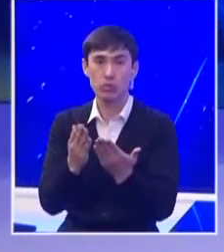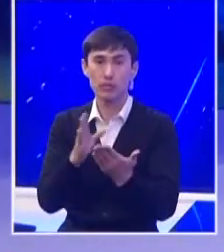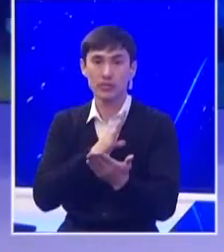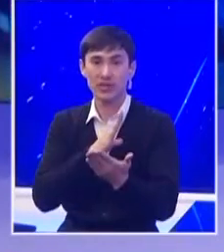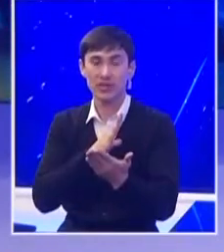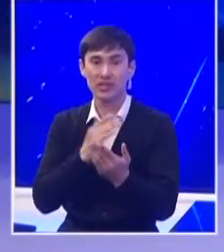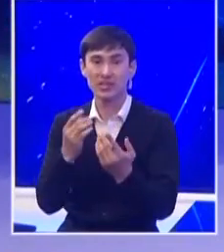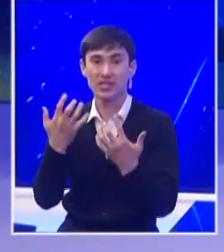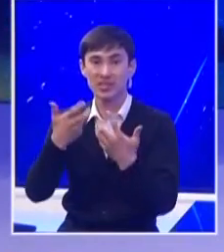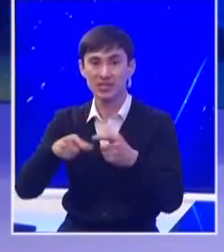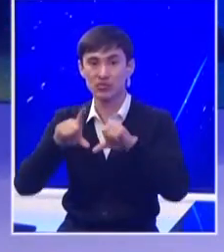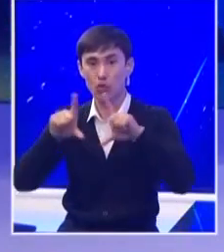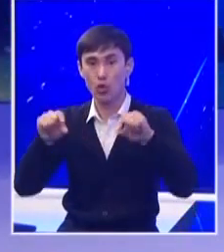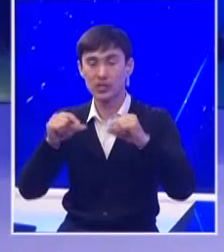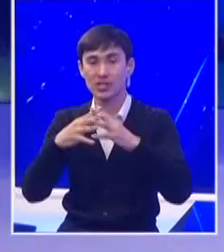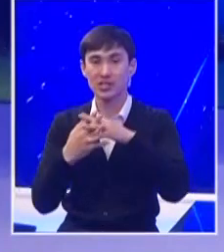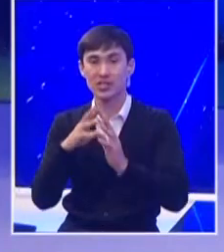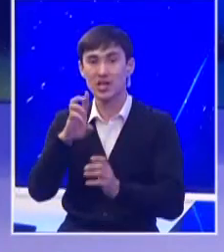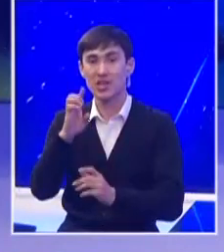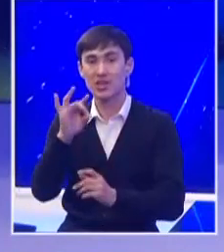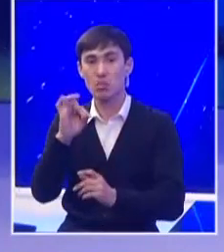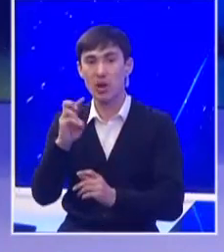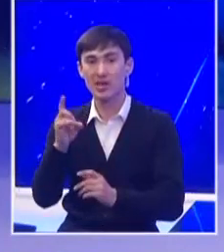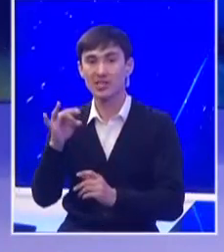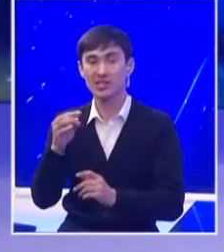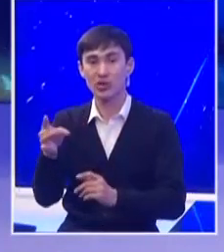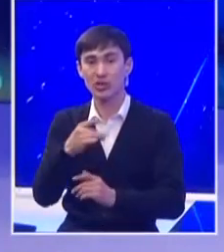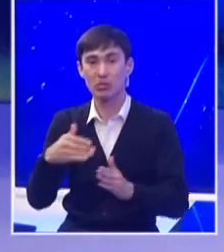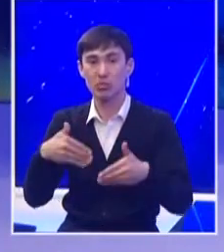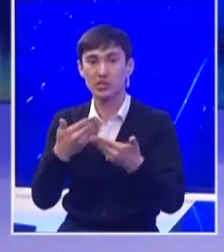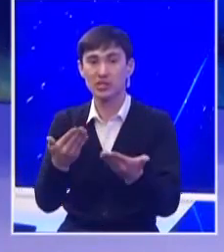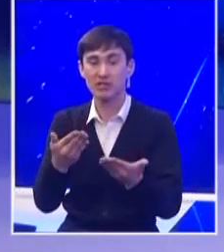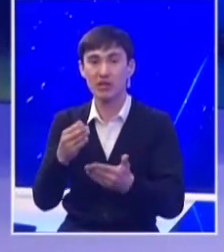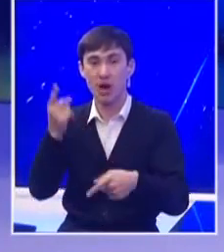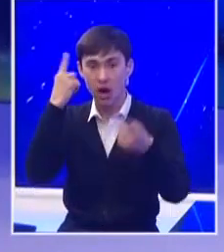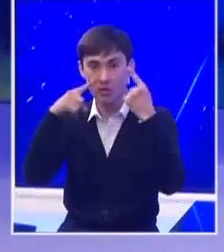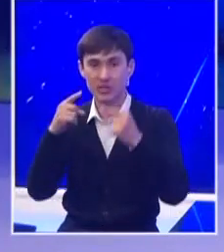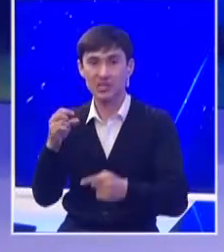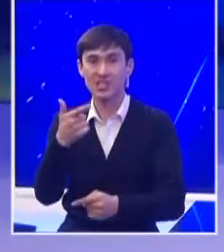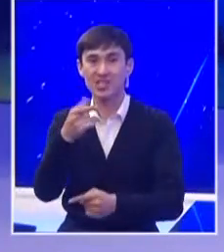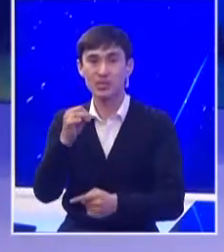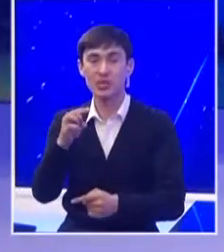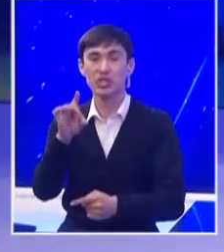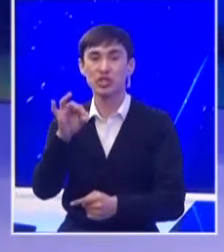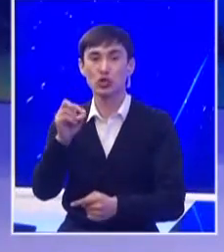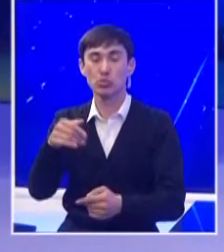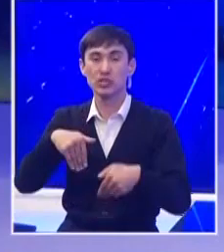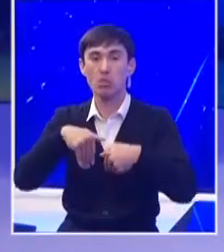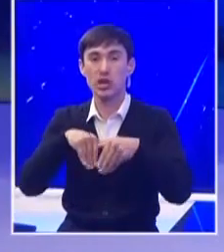состоялась в стенах средней школы села Энтымак Илийского района, где также был представлен и авторский гимн «Чернобыльский